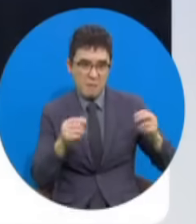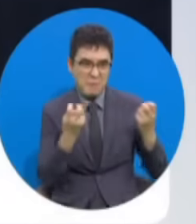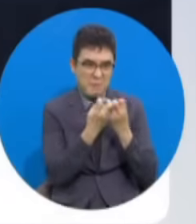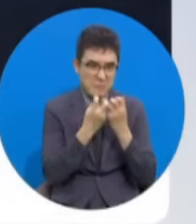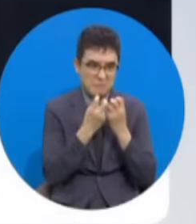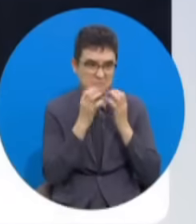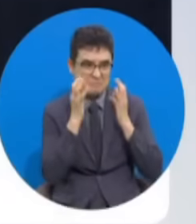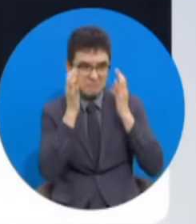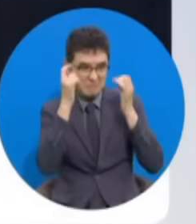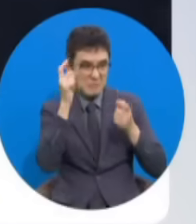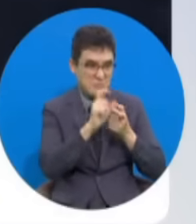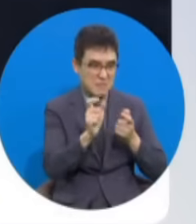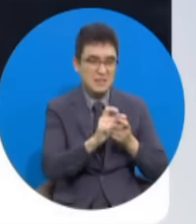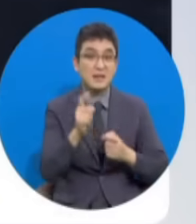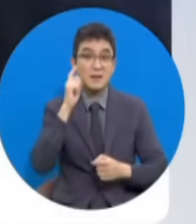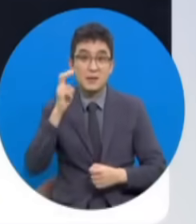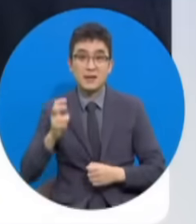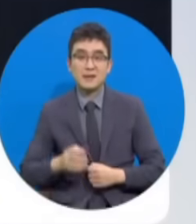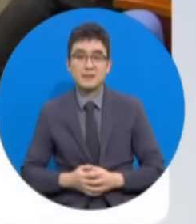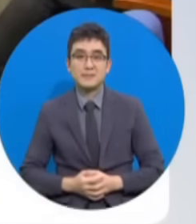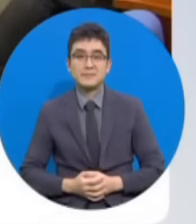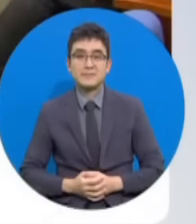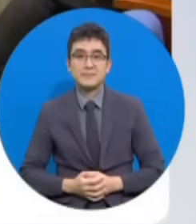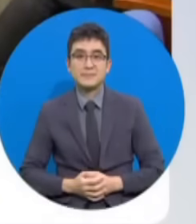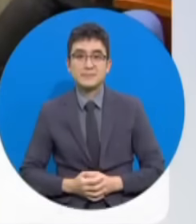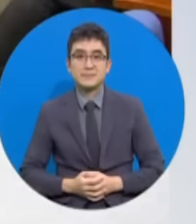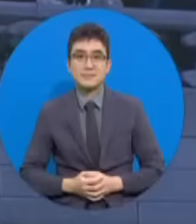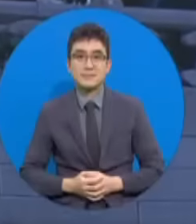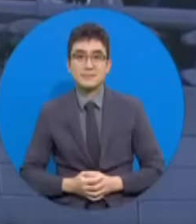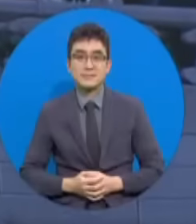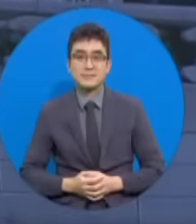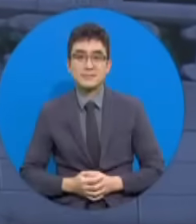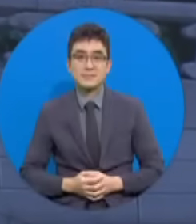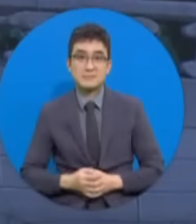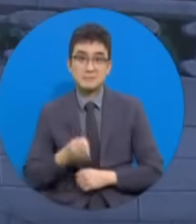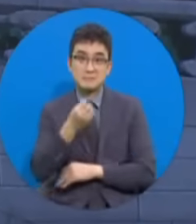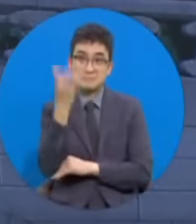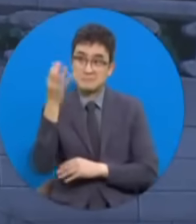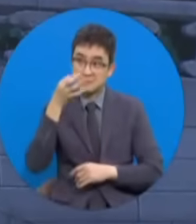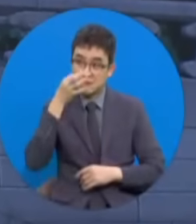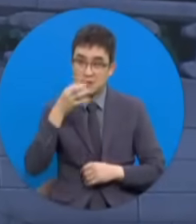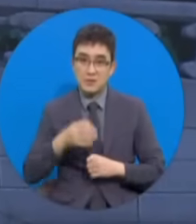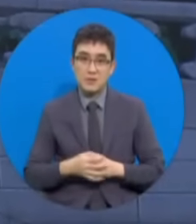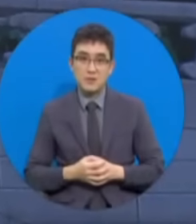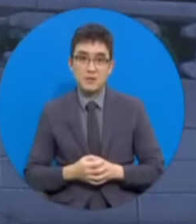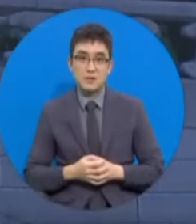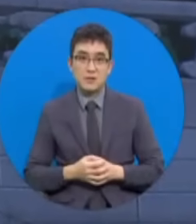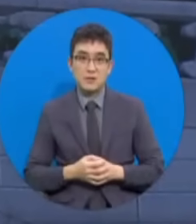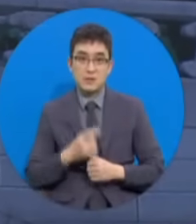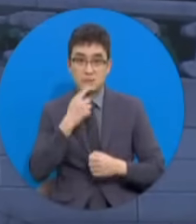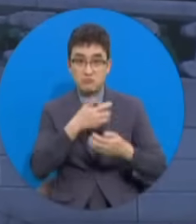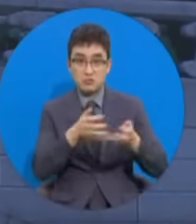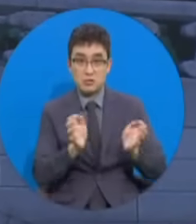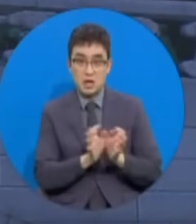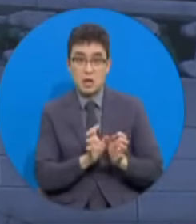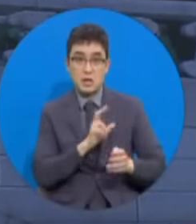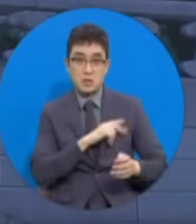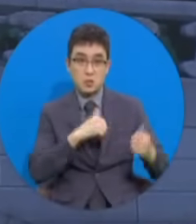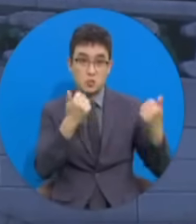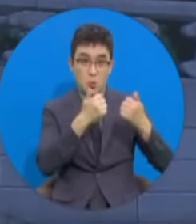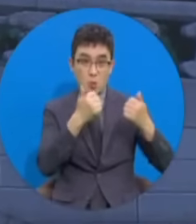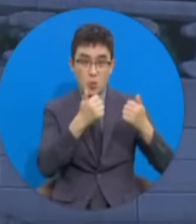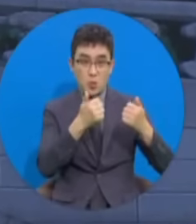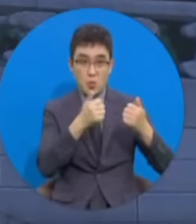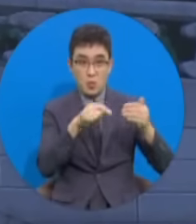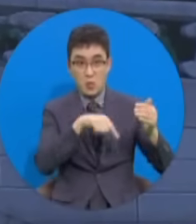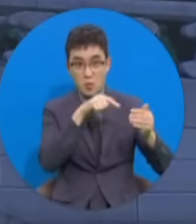더 고민할 가능성이 크다 이렇게 봅니다. 예. 보도에 따르면 의총 분위기를 보도한 여러 보도에 따르면